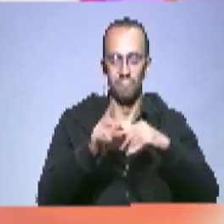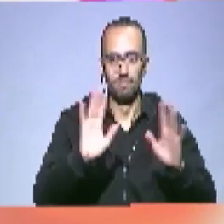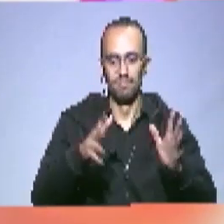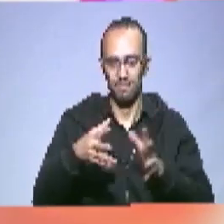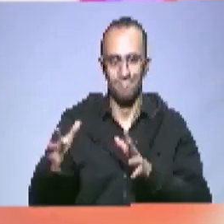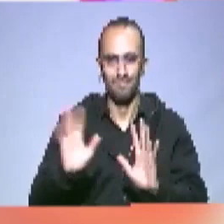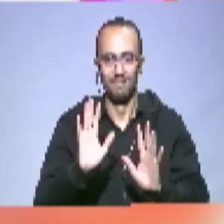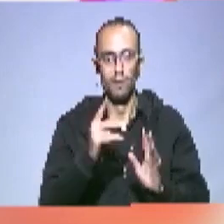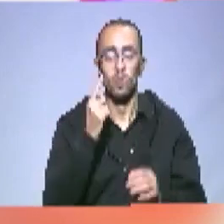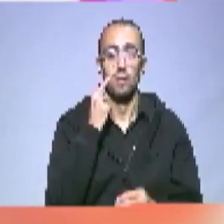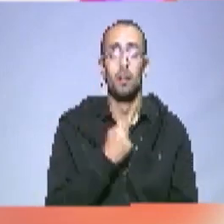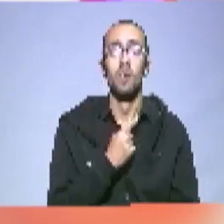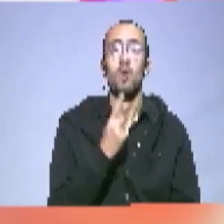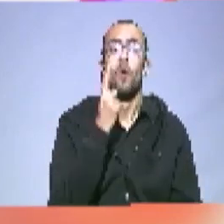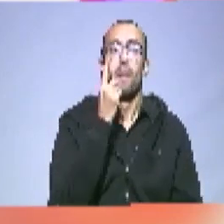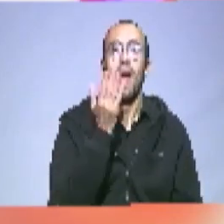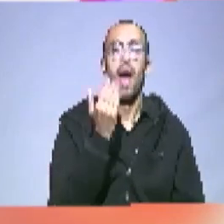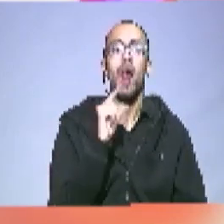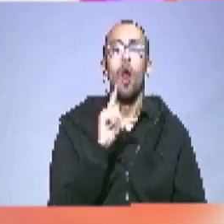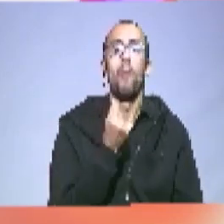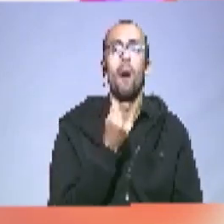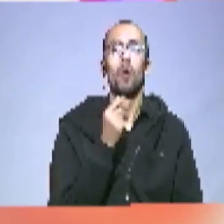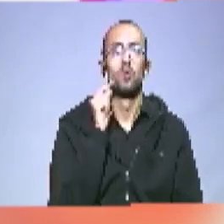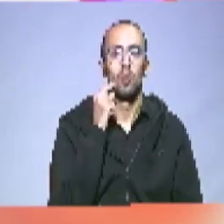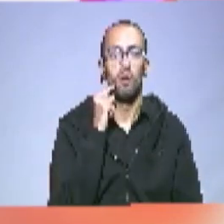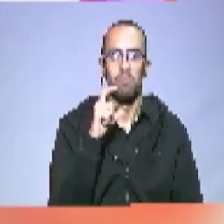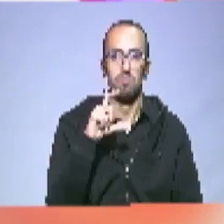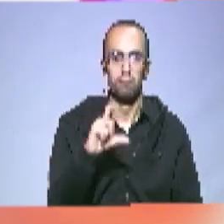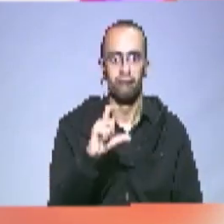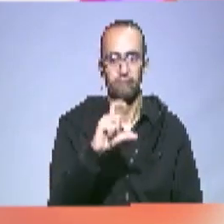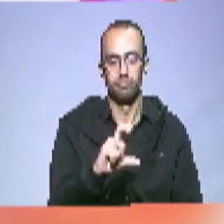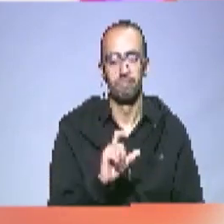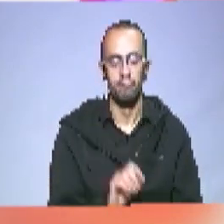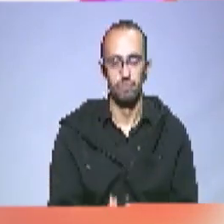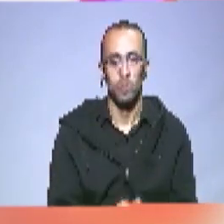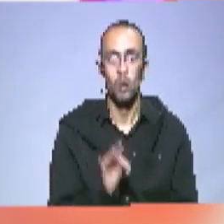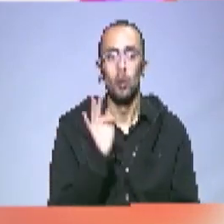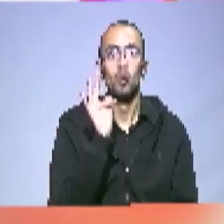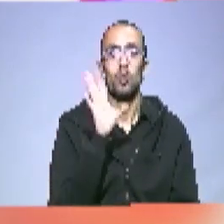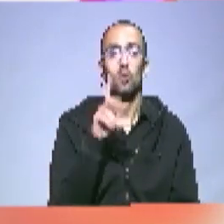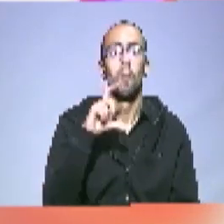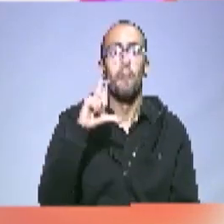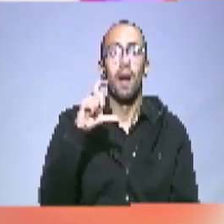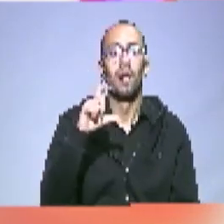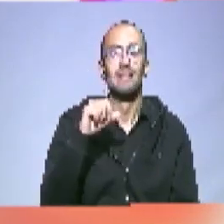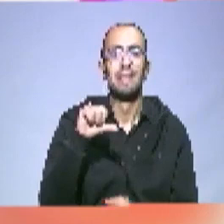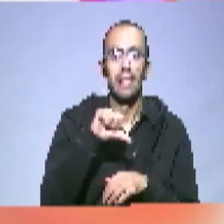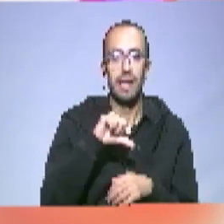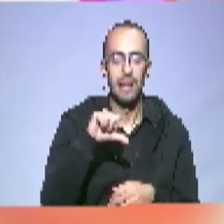معانا 1.25 كوباية سكر. ماشي خلينا نبدا على طول. 0.5 كوباية زيت.